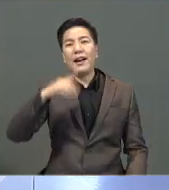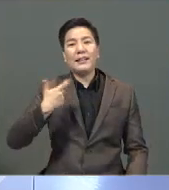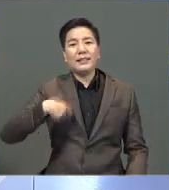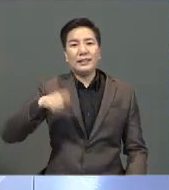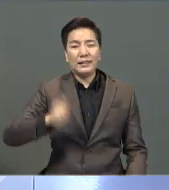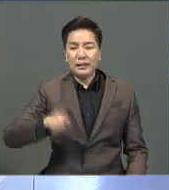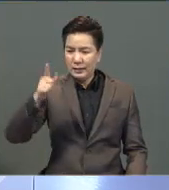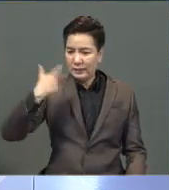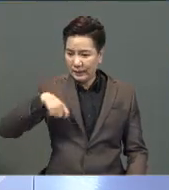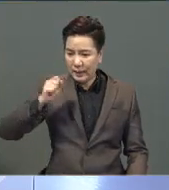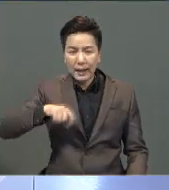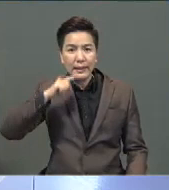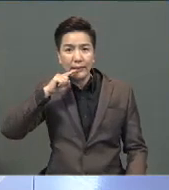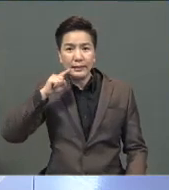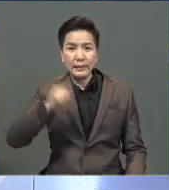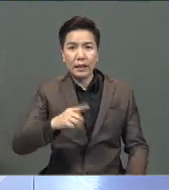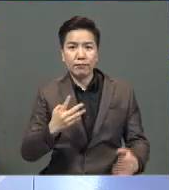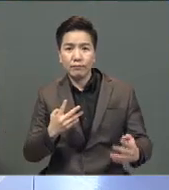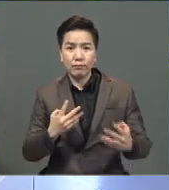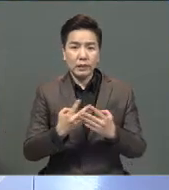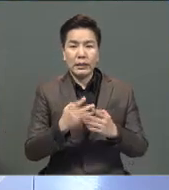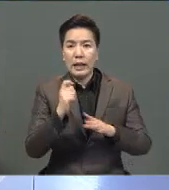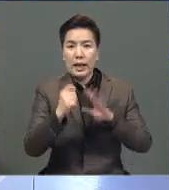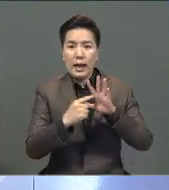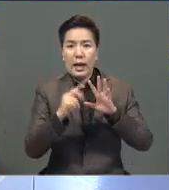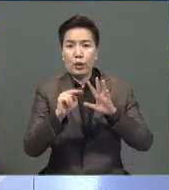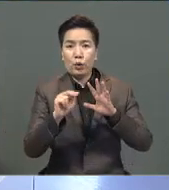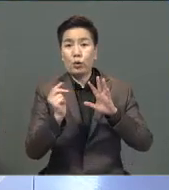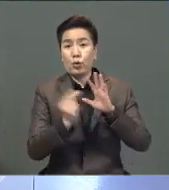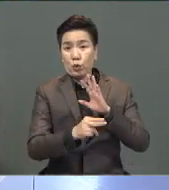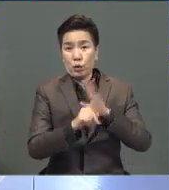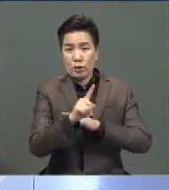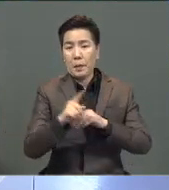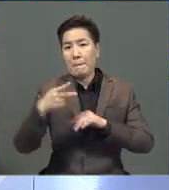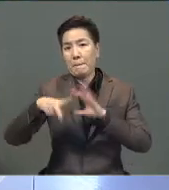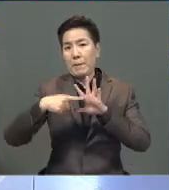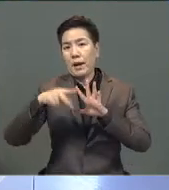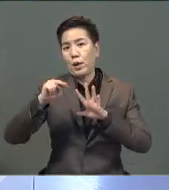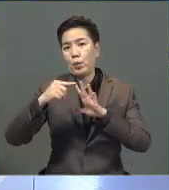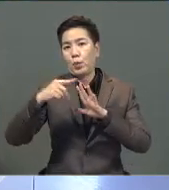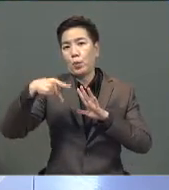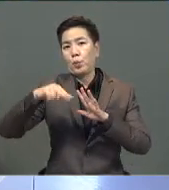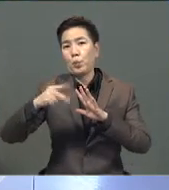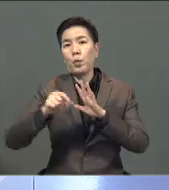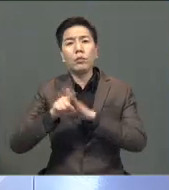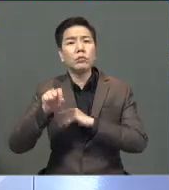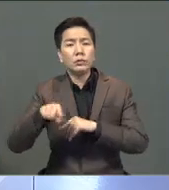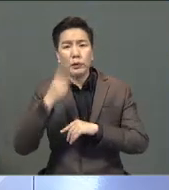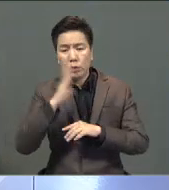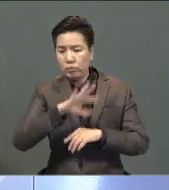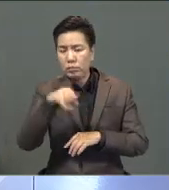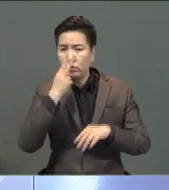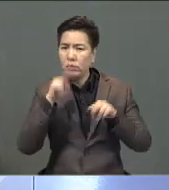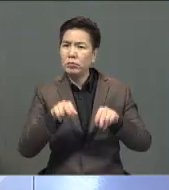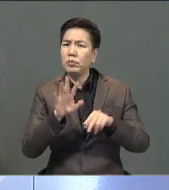ที่ศาลเขามีคำสั่งให้ควบคุมตัวนายอานนท์นำภาแล้วก็ภานุพงศ์จากนอกหรือว่าไม้ระยองรับปรากฏว่า